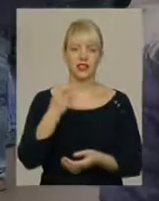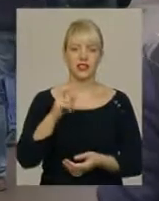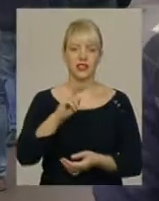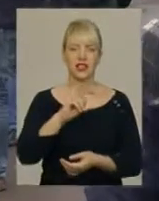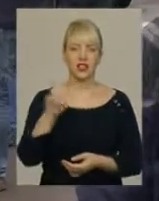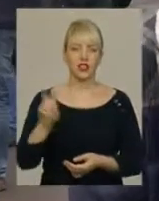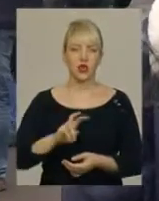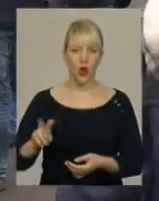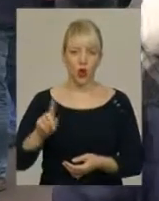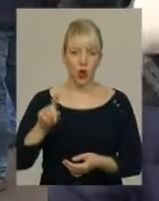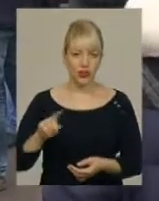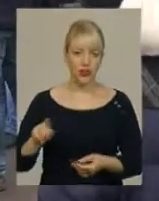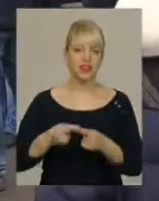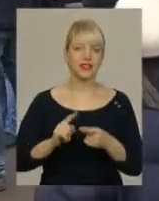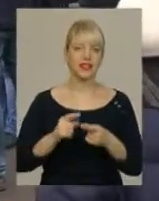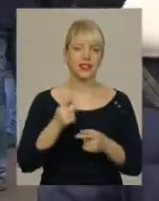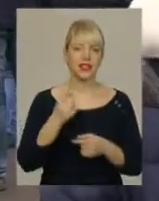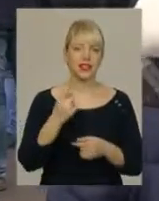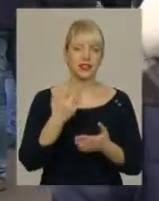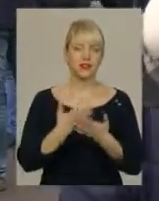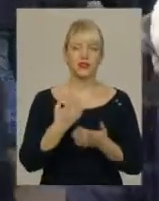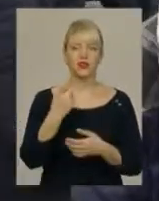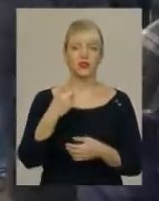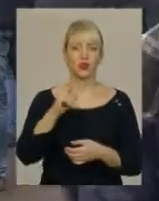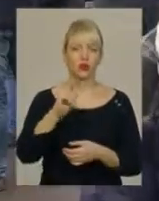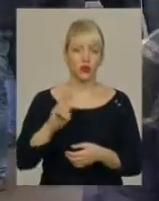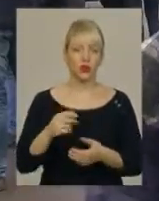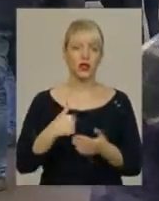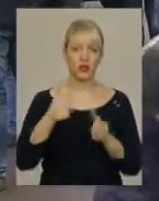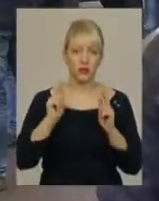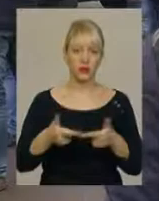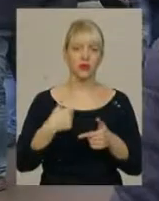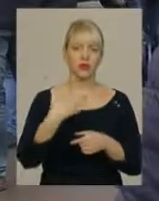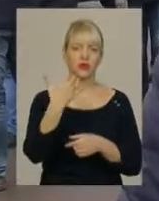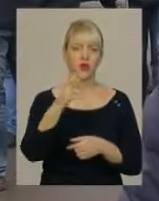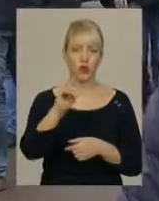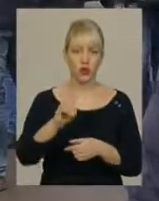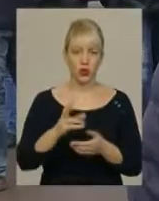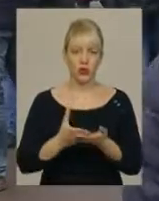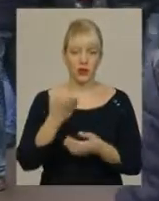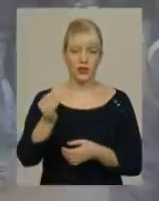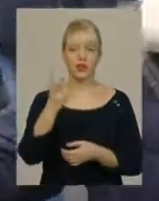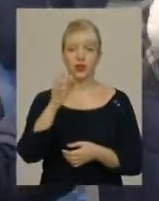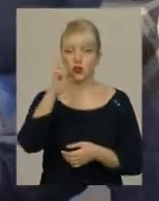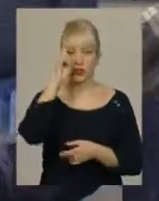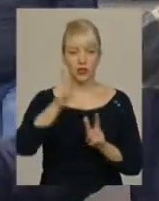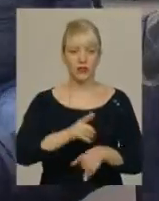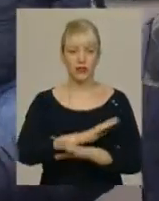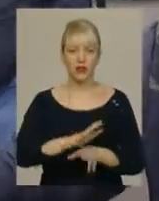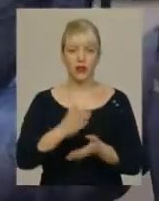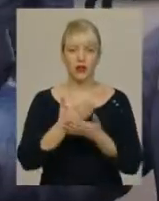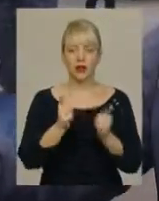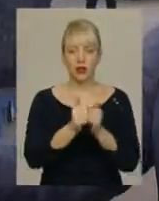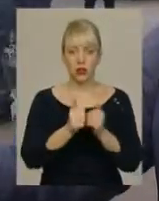доларів. Да? Но ми готові заплатити і 300, і 500 доларів, да, за розмитнення в еквіваленті гривневому, на що держава поки не погоджується. В сусідній Польщі